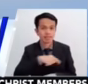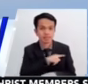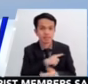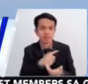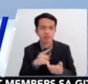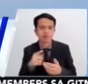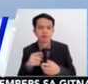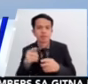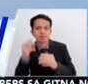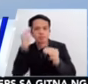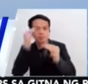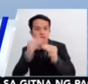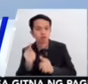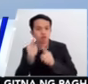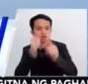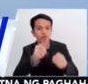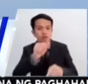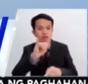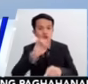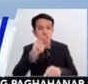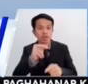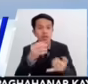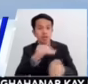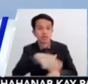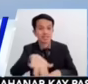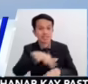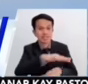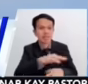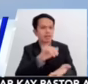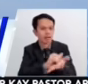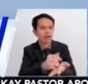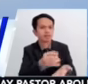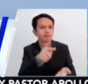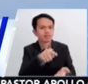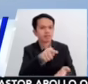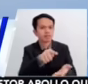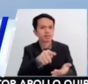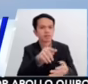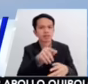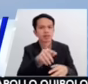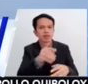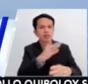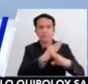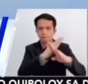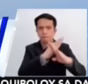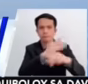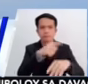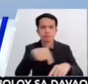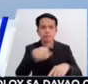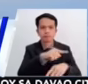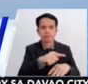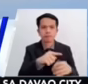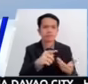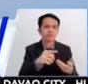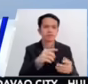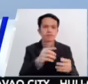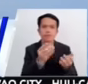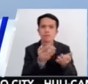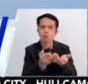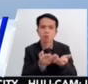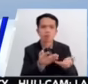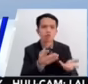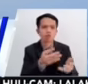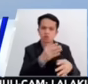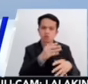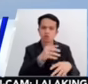sa Ayungin Shoal, yung Sabina Shoal, yun lang yung area kung saan hinaharang yung mga Coast Guard vessel at yung mga Navy